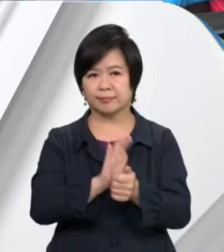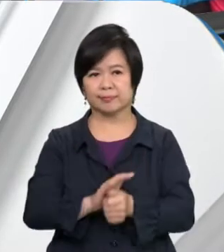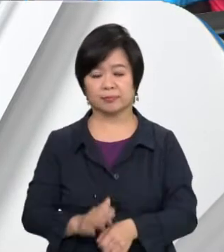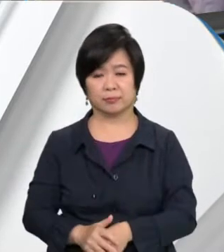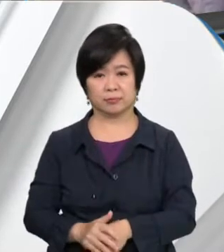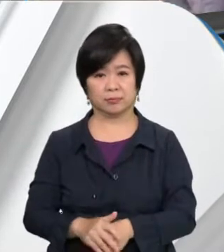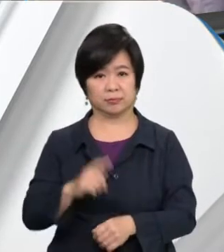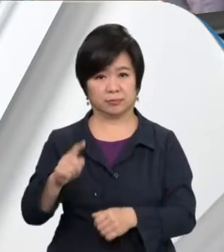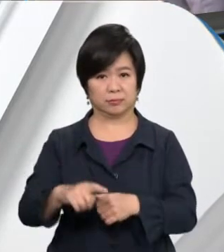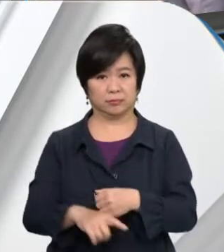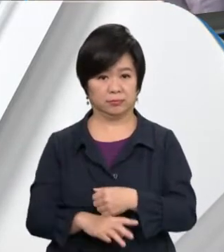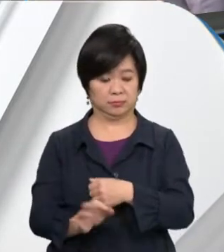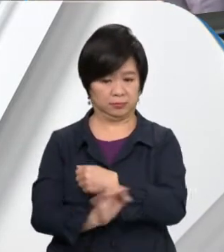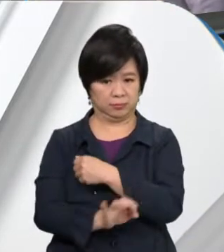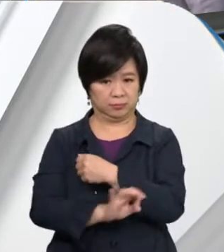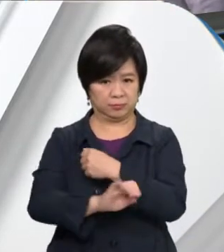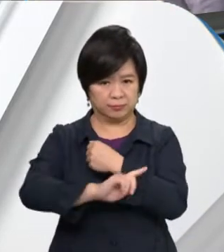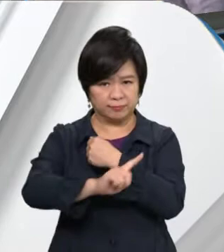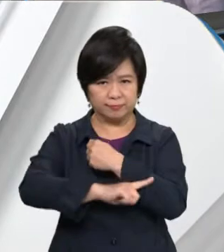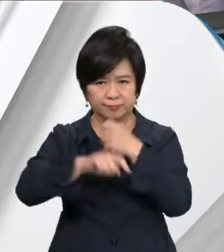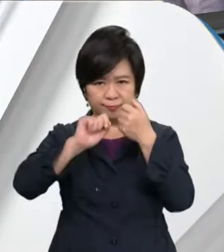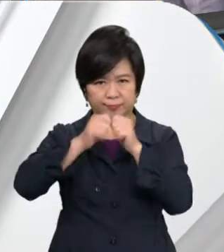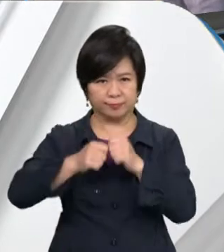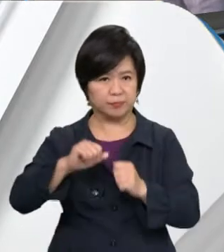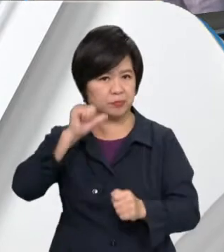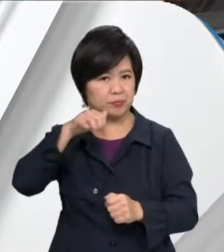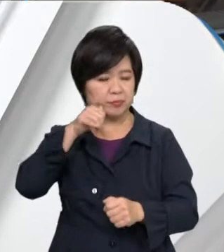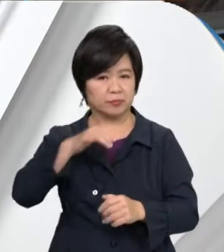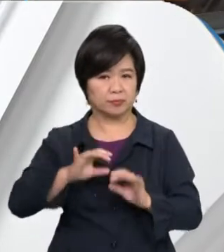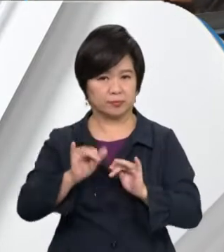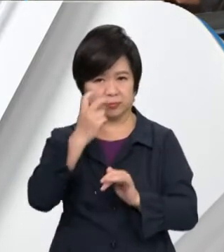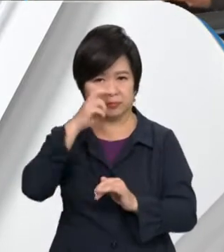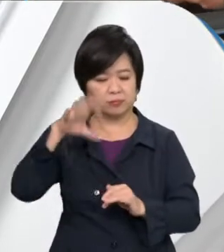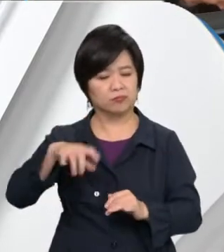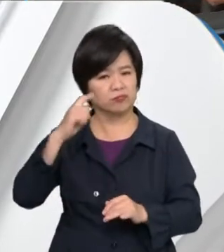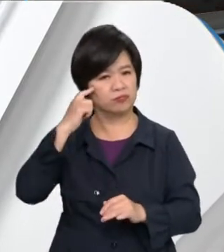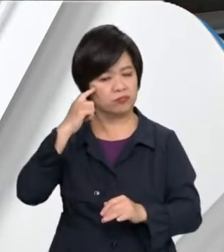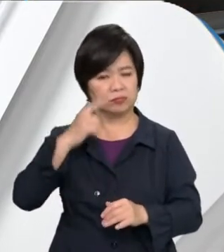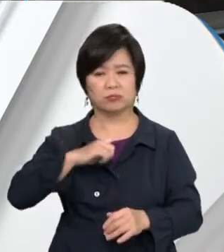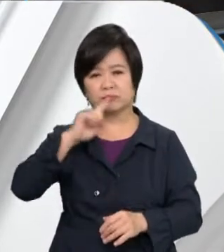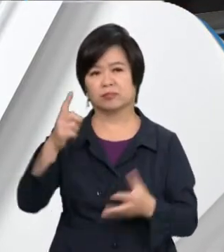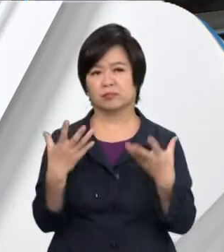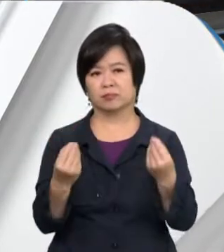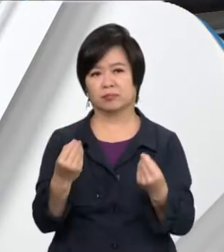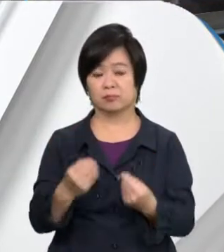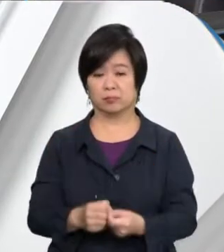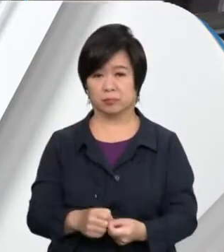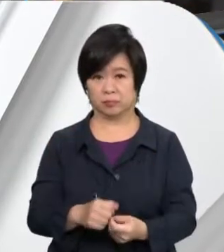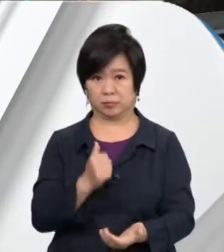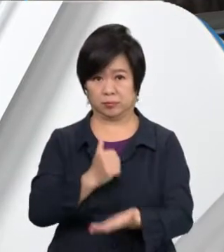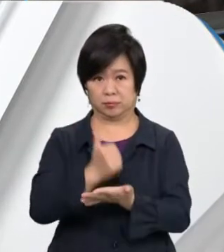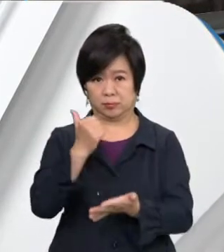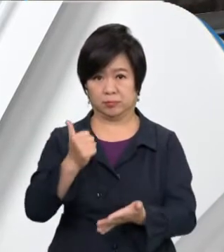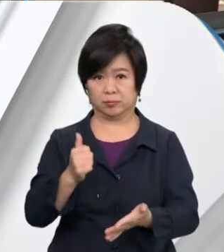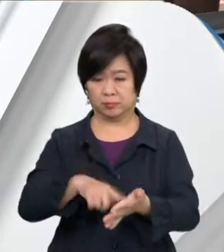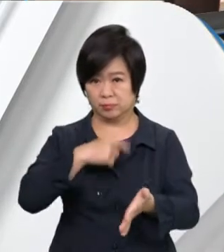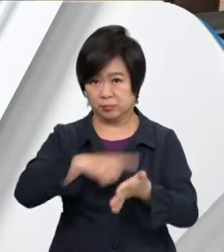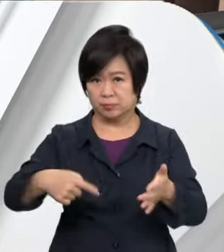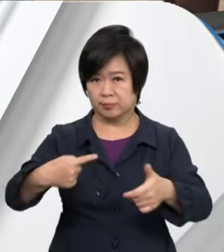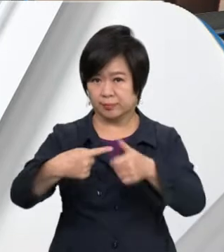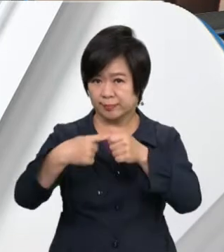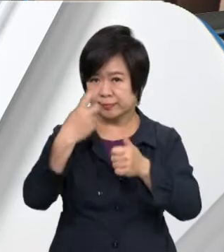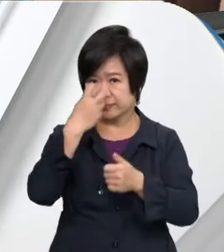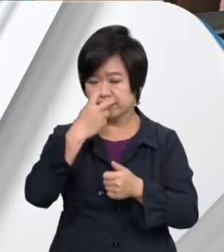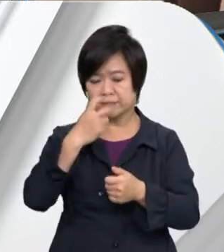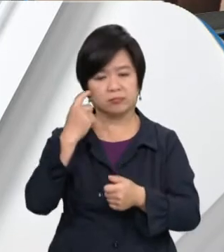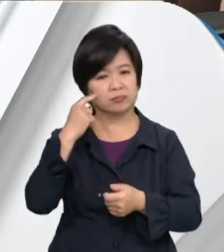然高富肥佬在苗栗体检署检察官中唔起诉处分。当时无效就是没时间，日本苗栗提